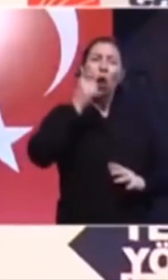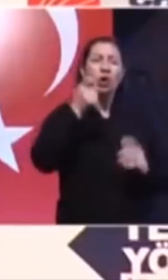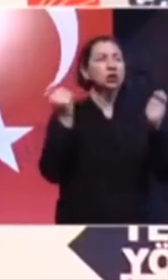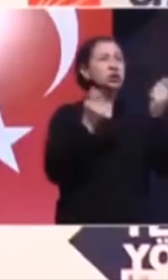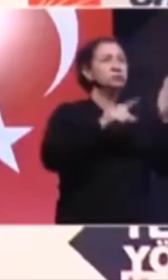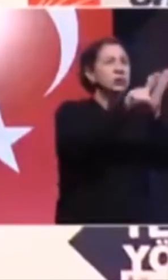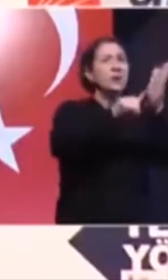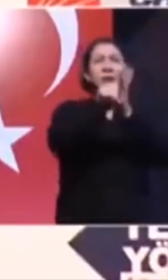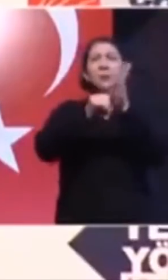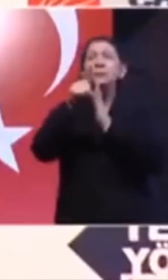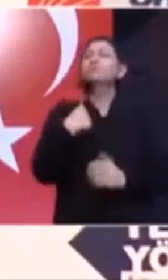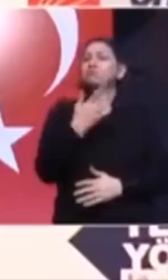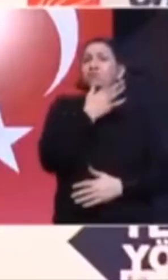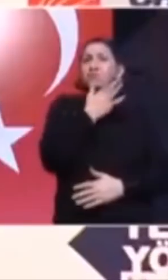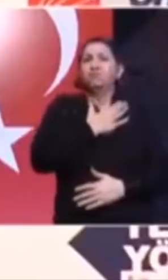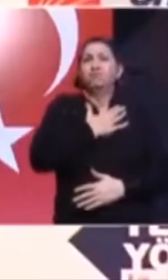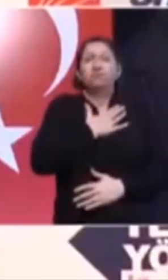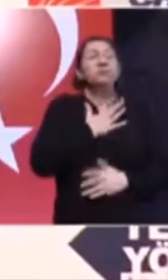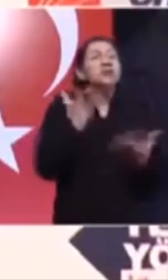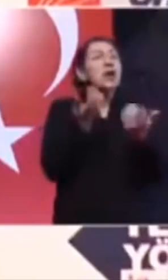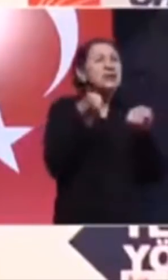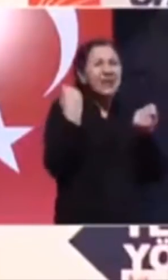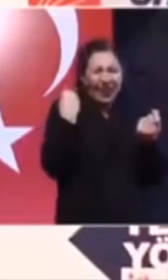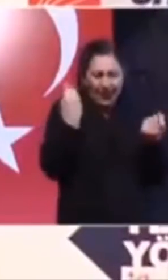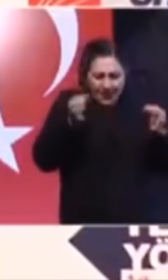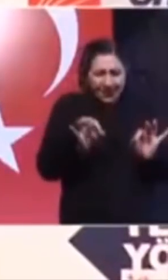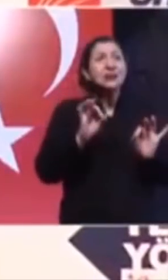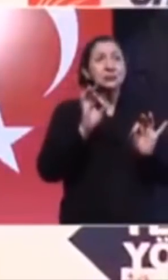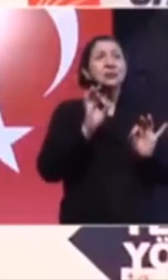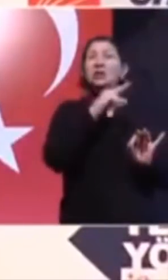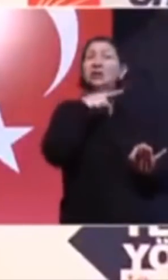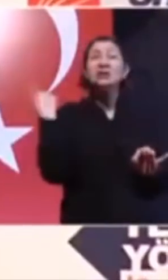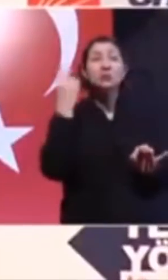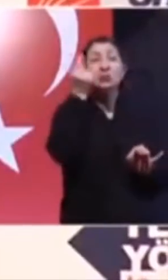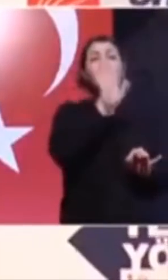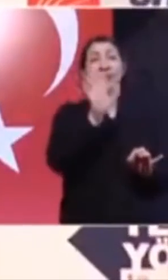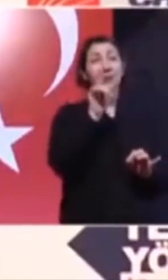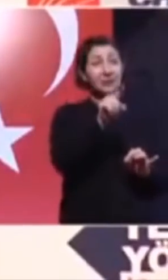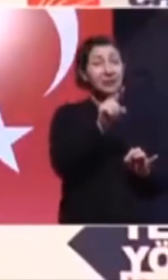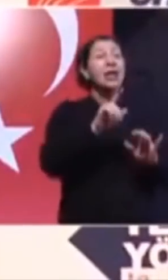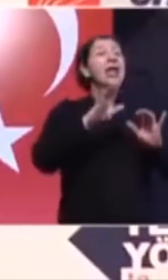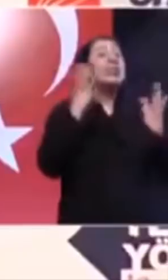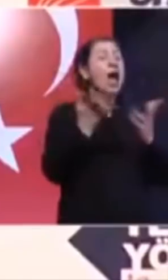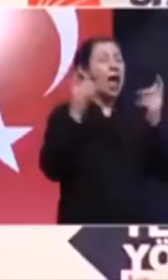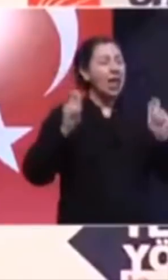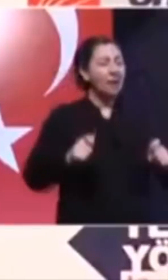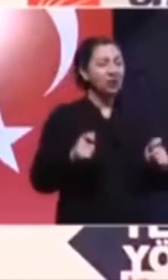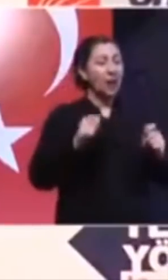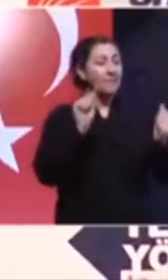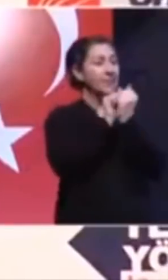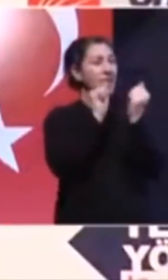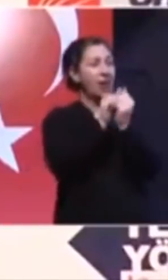işler başardığımızı biliyorum. Daha işin başında olduğumuzu da asla unutmamalıyız. Daha yapacak,